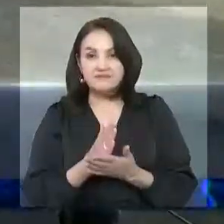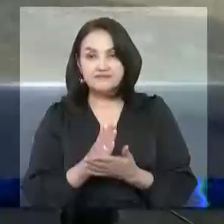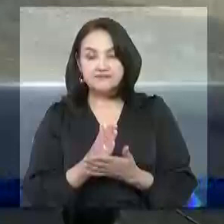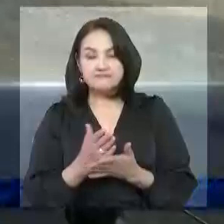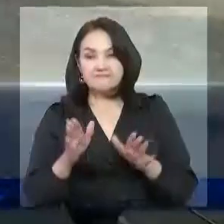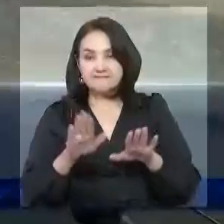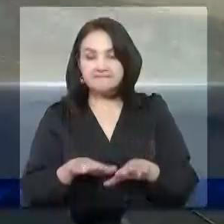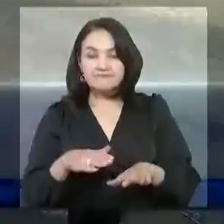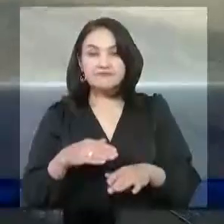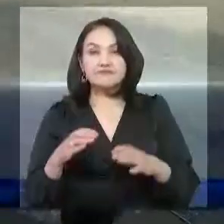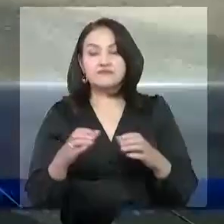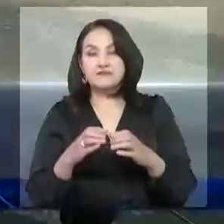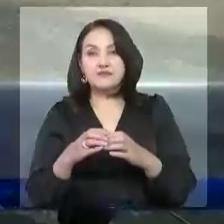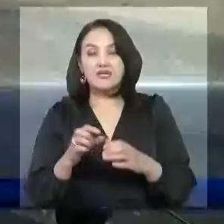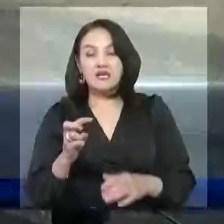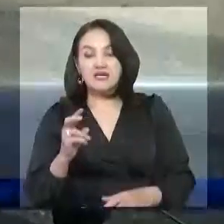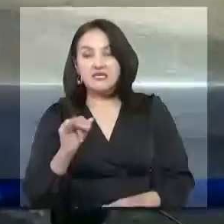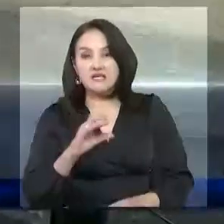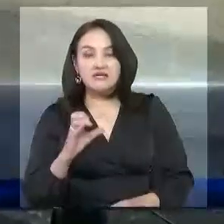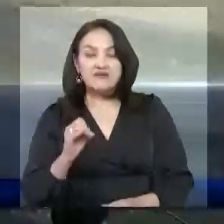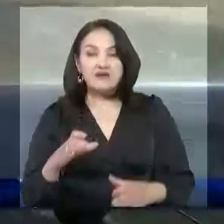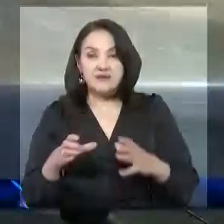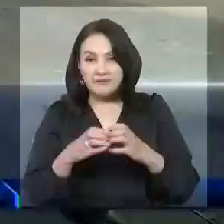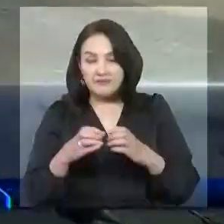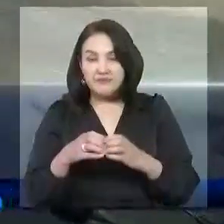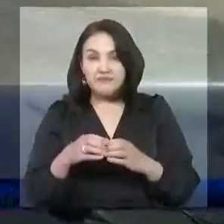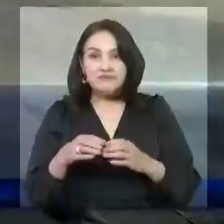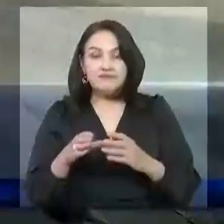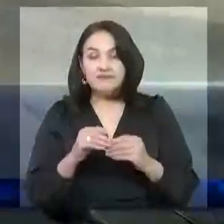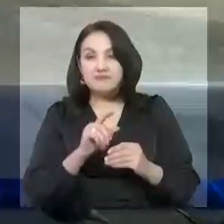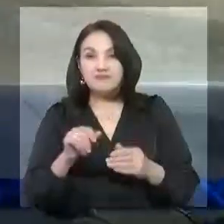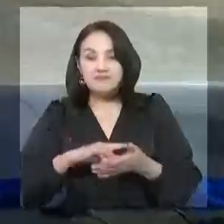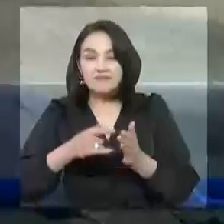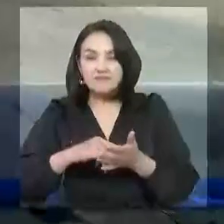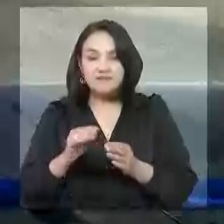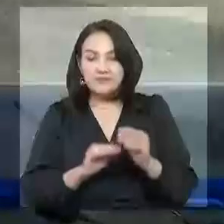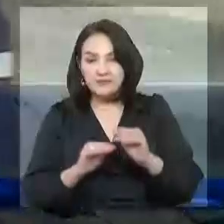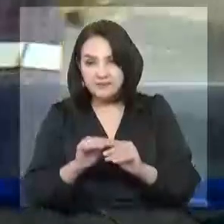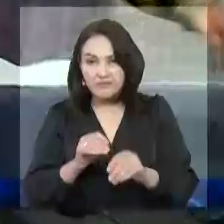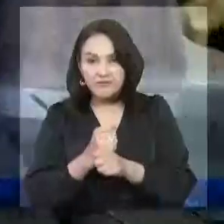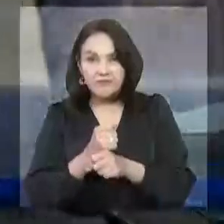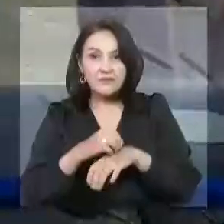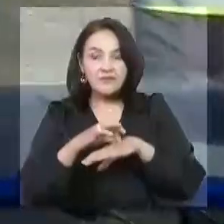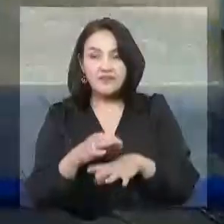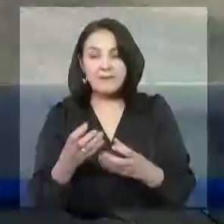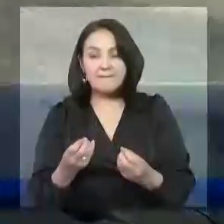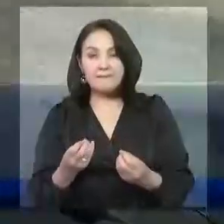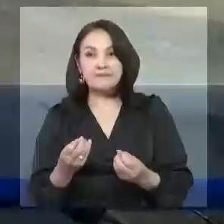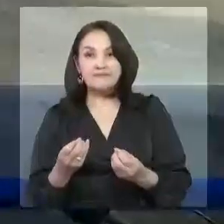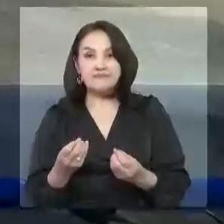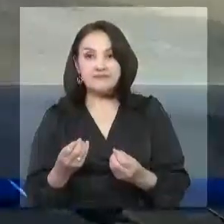қалған учаскелерде Қазсервис компаниясының бригадасы шұңқырлар жамау жұмыстары жүргізіп жатыр. Бұдан бөлек